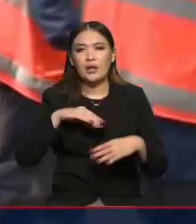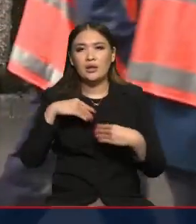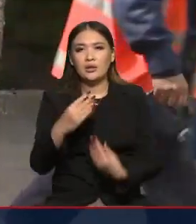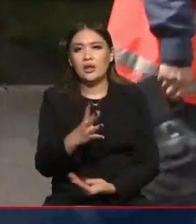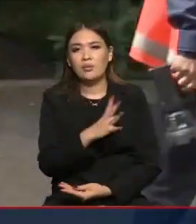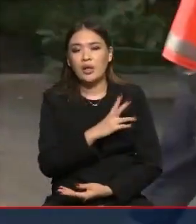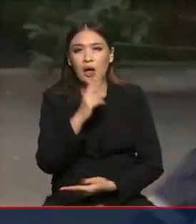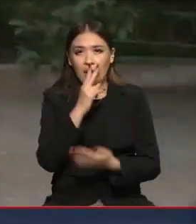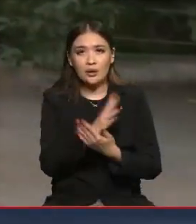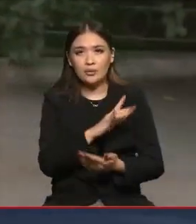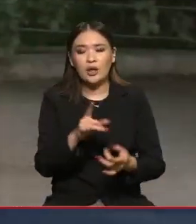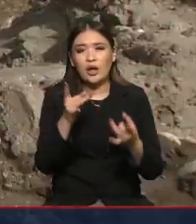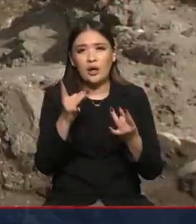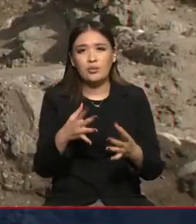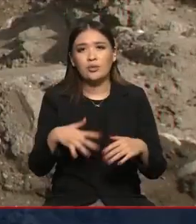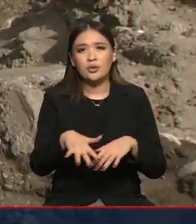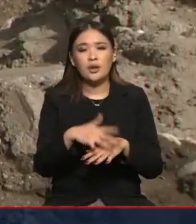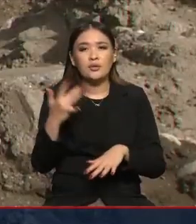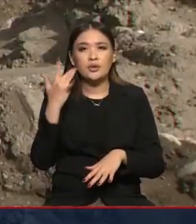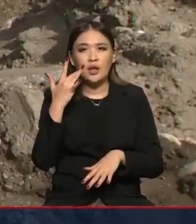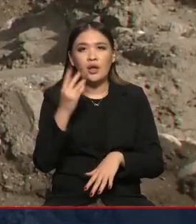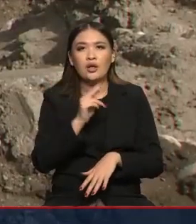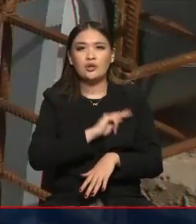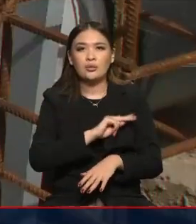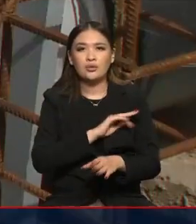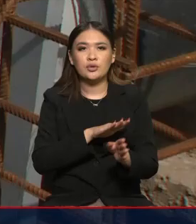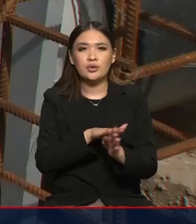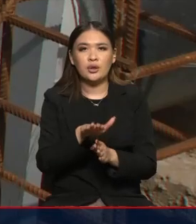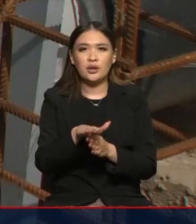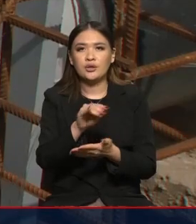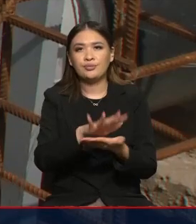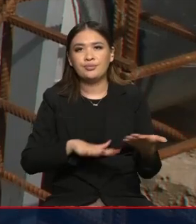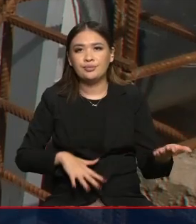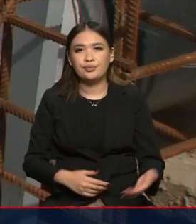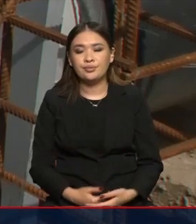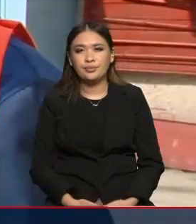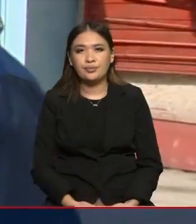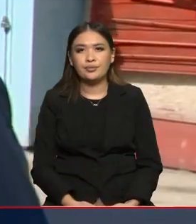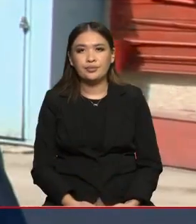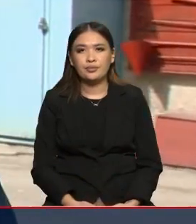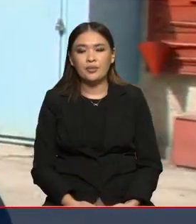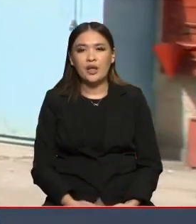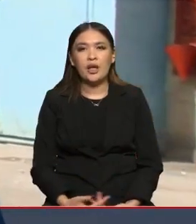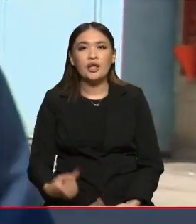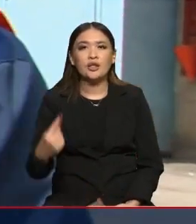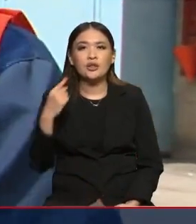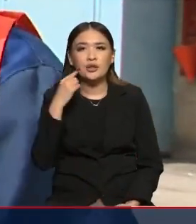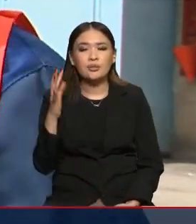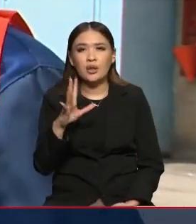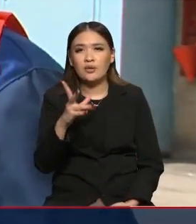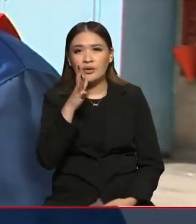Соған қарамастан ол қарапайым ғана қалпымен қара жұмысын атқаруды жалғастырып келеді. Ренжіме бізге қазір уақыт тығыз,